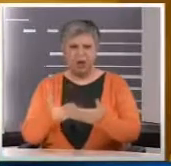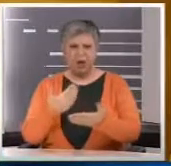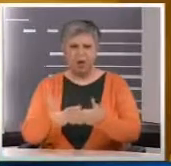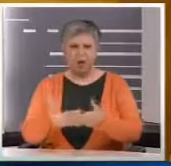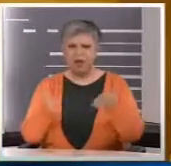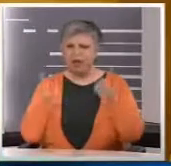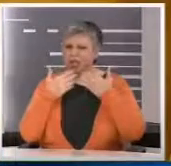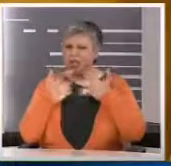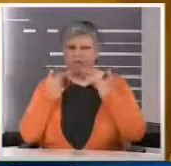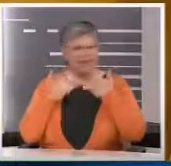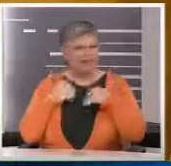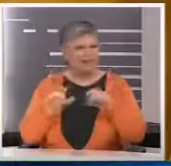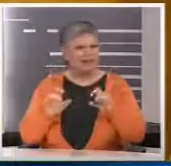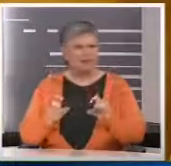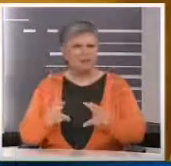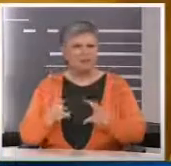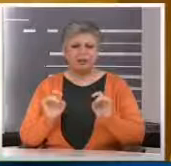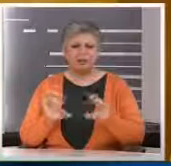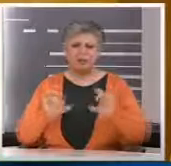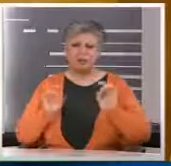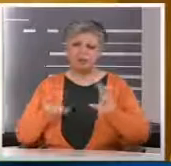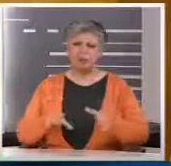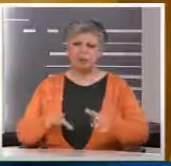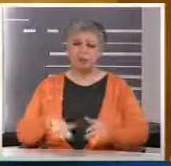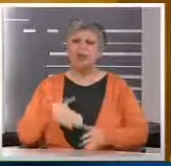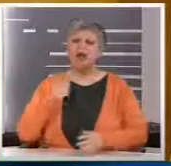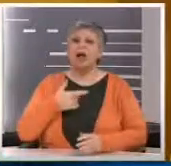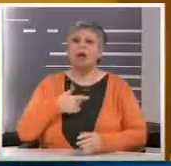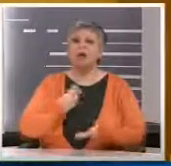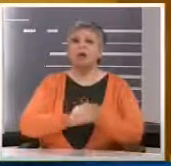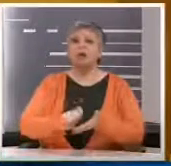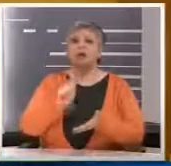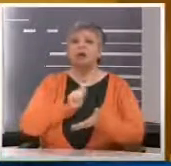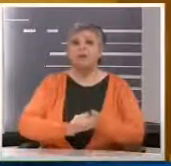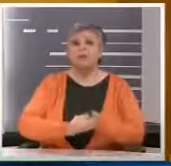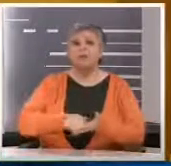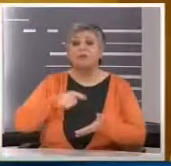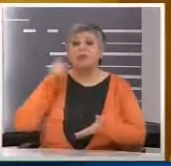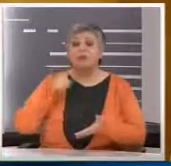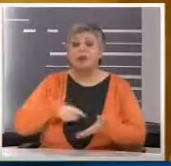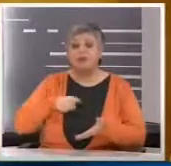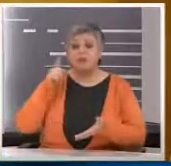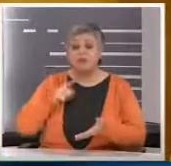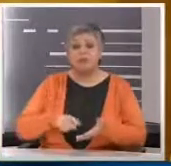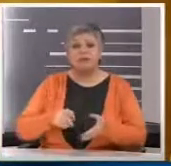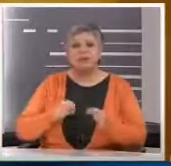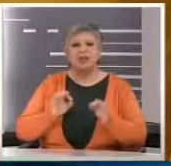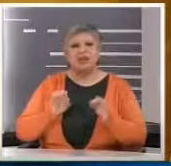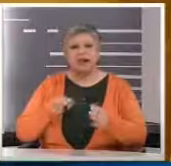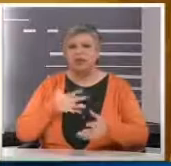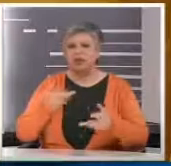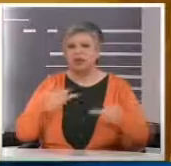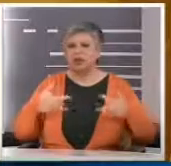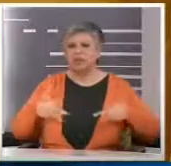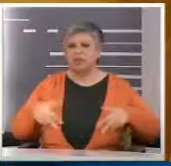μα απολύτως έολοι, και για τις ημερομηνίες στις οποίες αναφέρεται και για τους αντίστοιχους